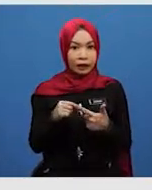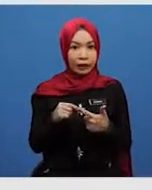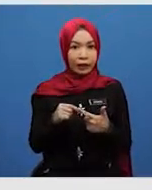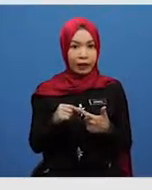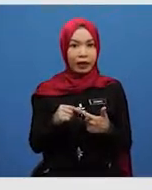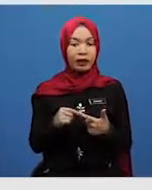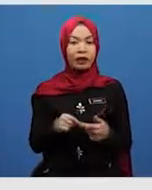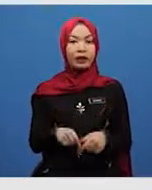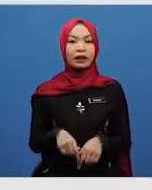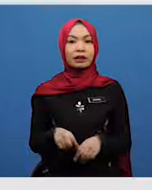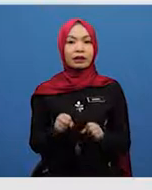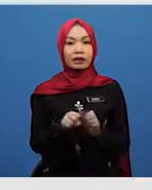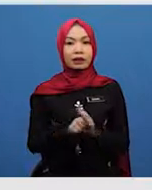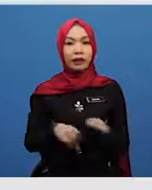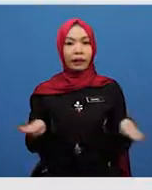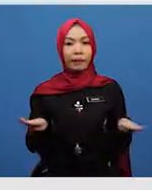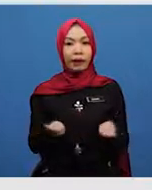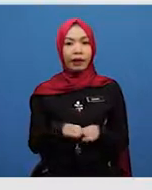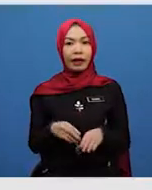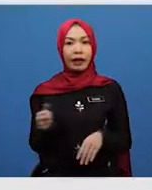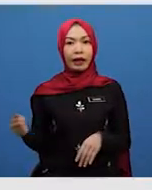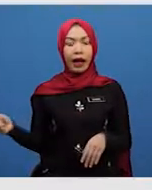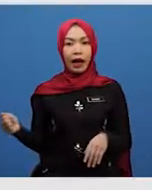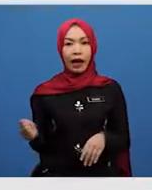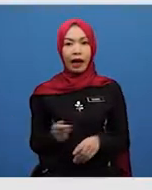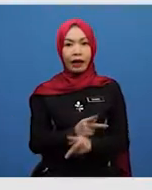kawalan sosio-politik yang berkesan